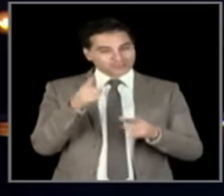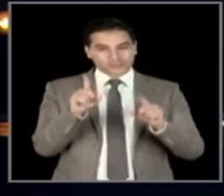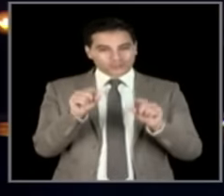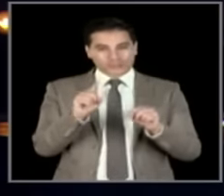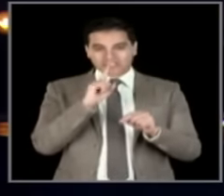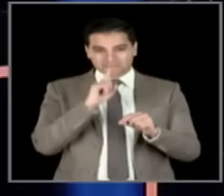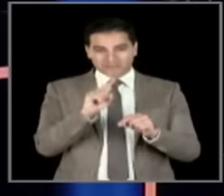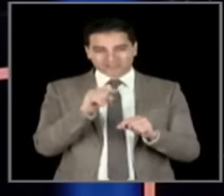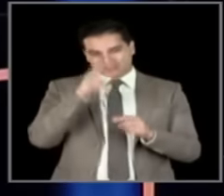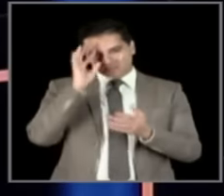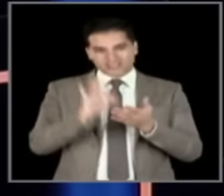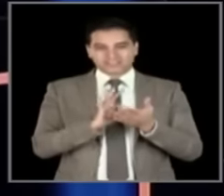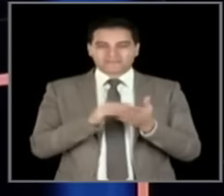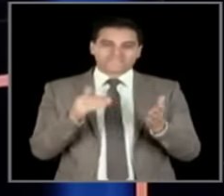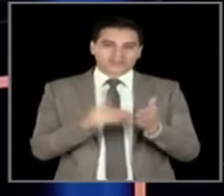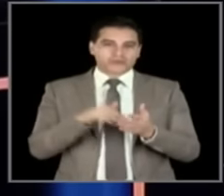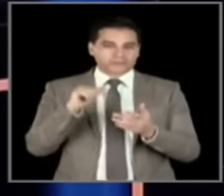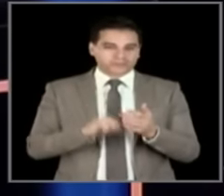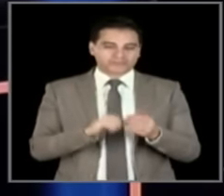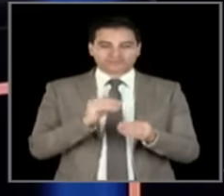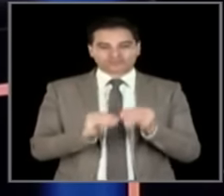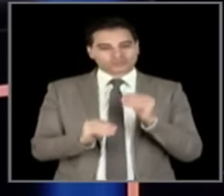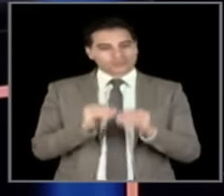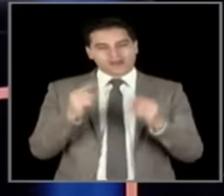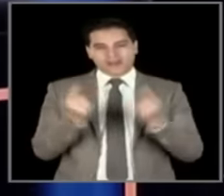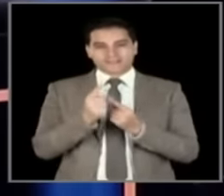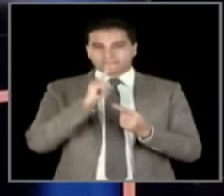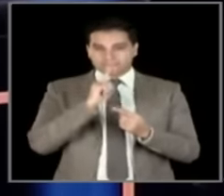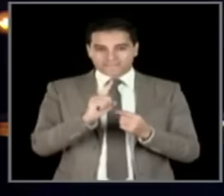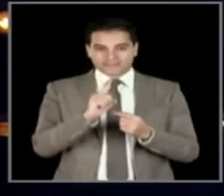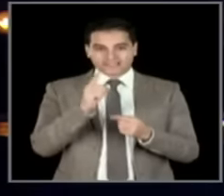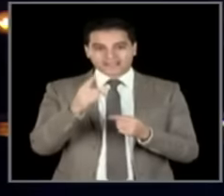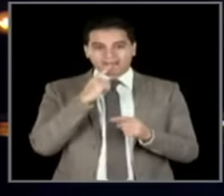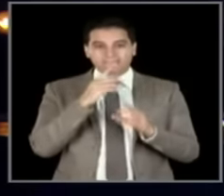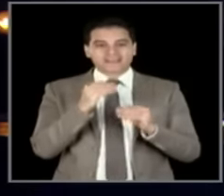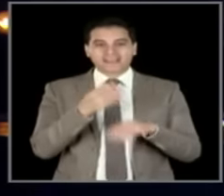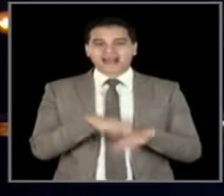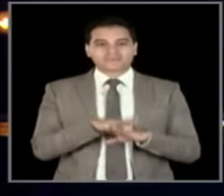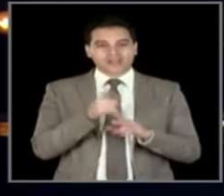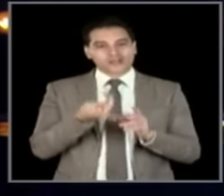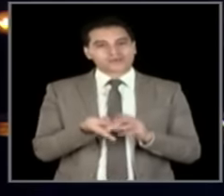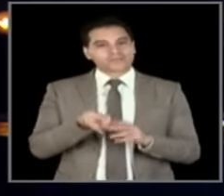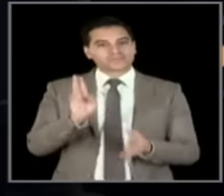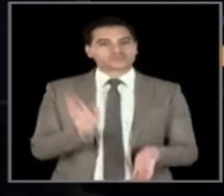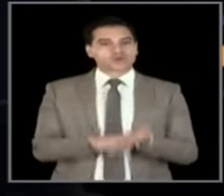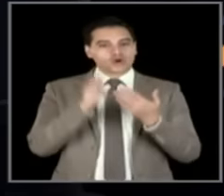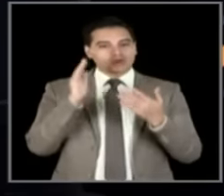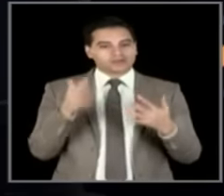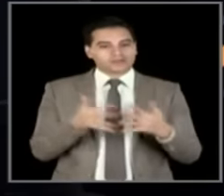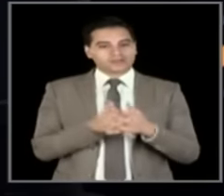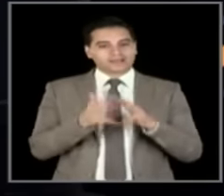كان ليه راي، معلش الحمد لله بتحصل. الحمد لله. بس انت كمان ما تتكلمش عن الحظ، الحظ يعني